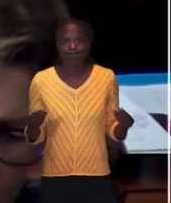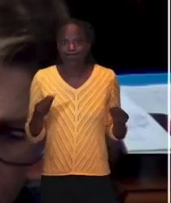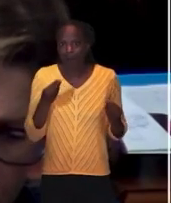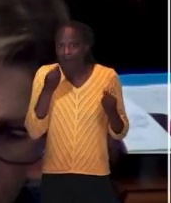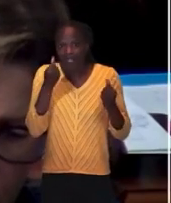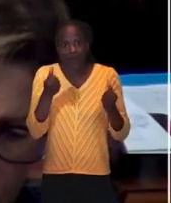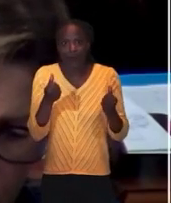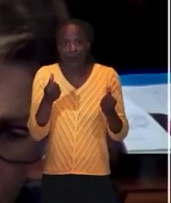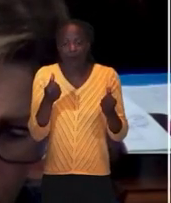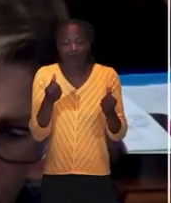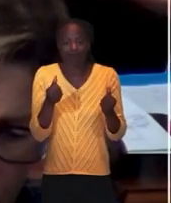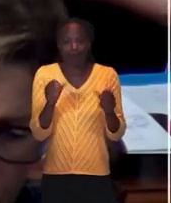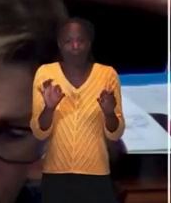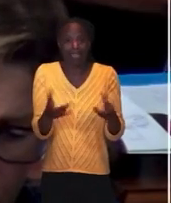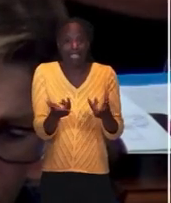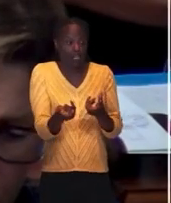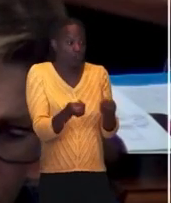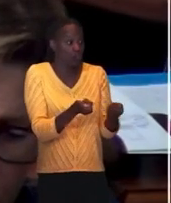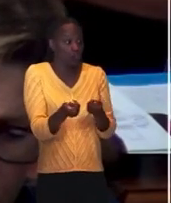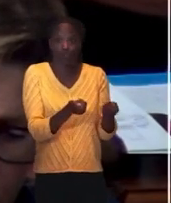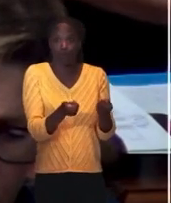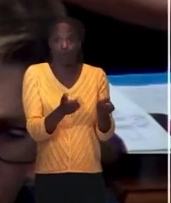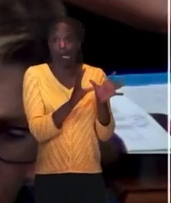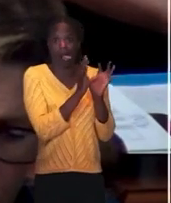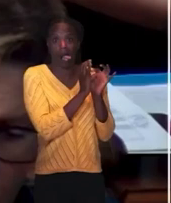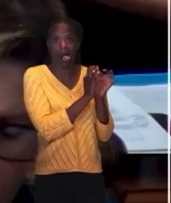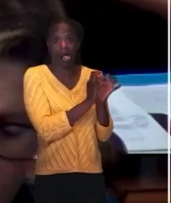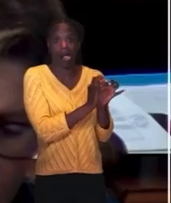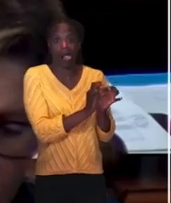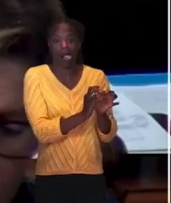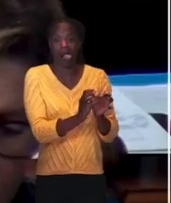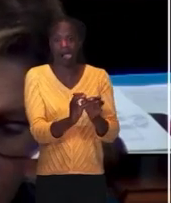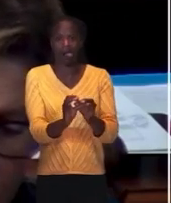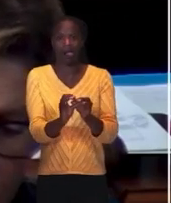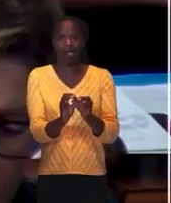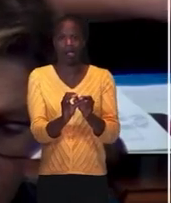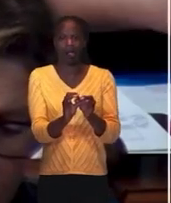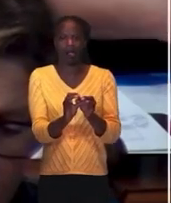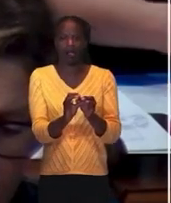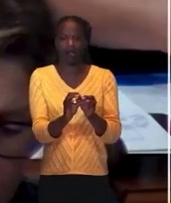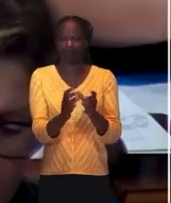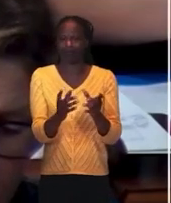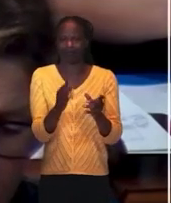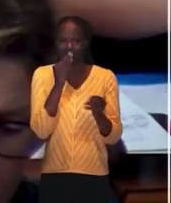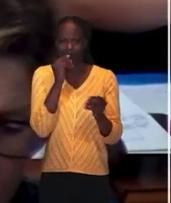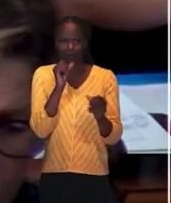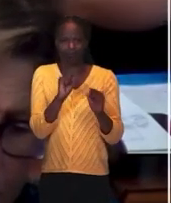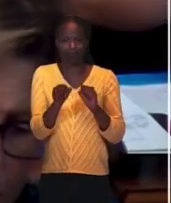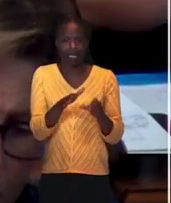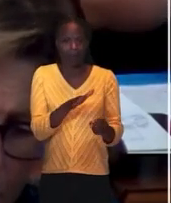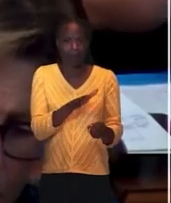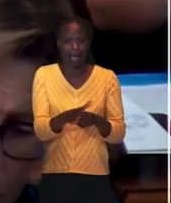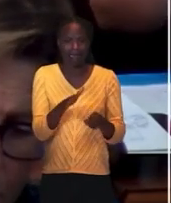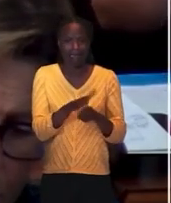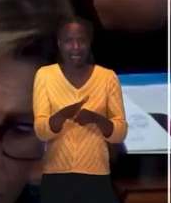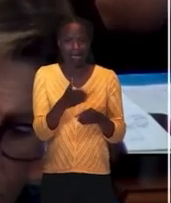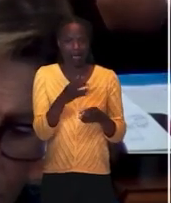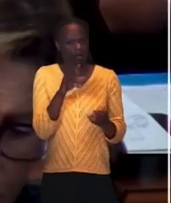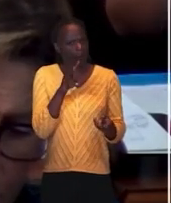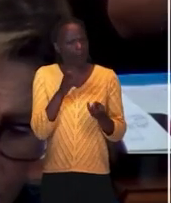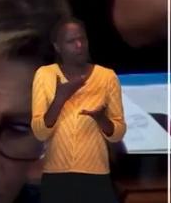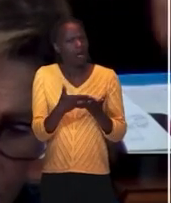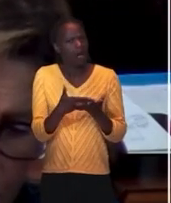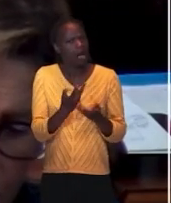de gestion en continu, de la queue de comète. Et cet immobilisme, nous le pensons absolument dangereux parce qu'il n'est pas une option. Quand on